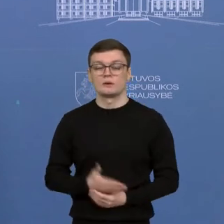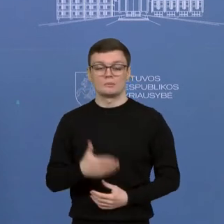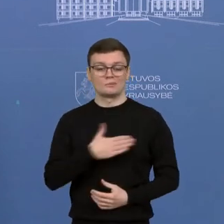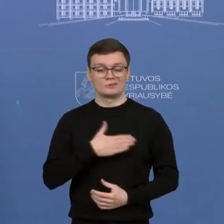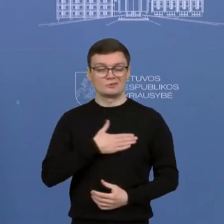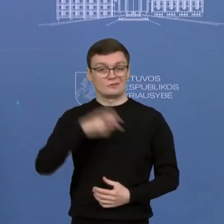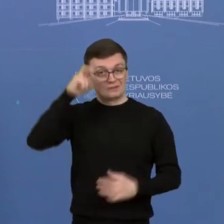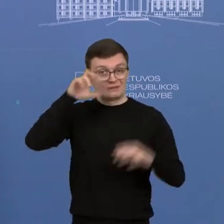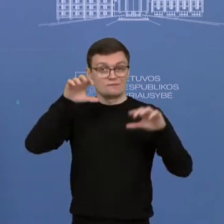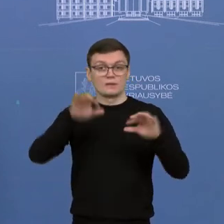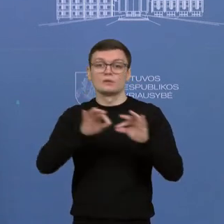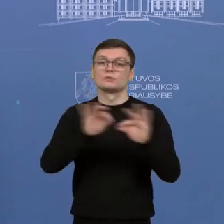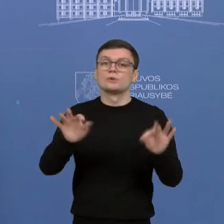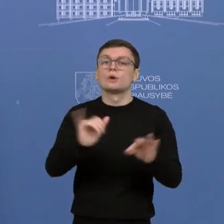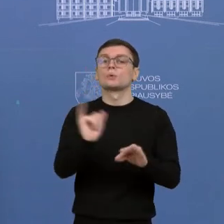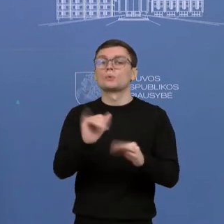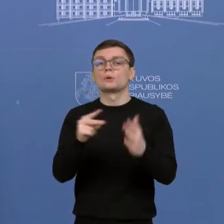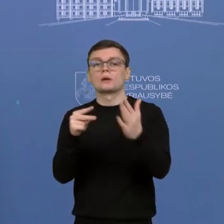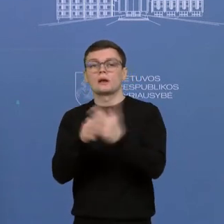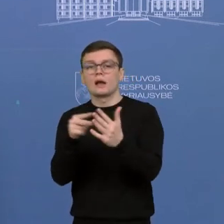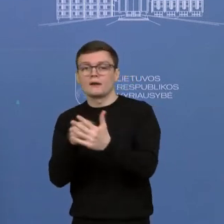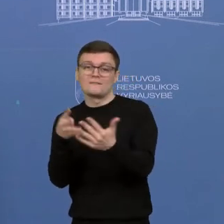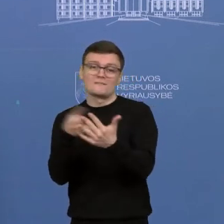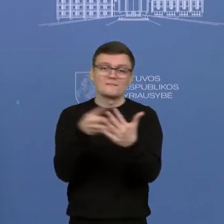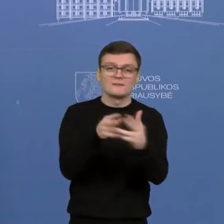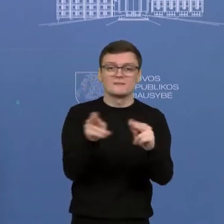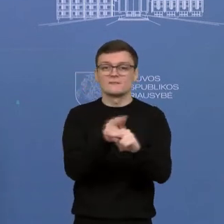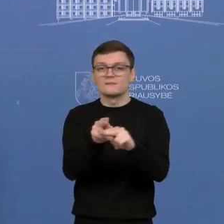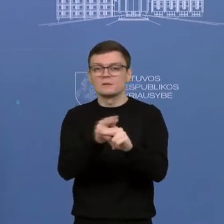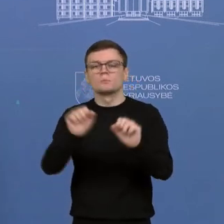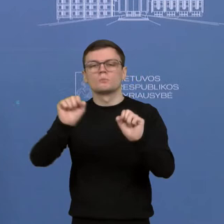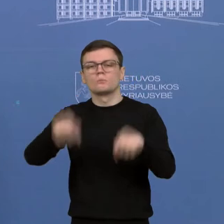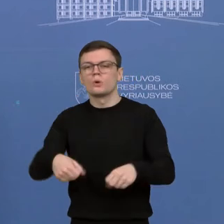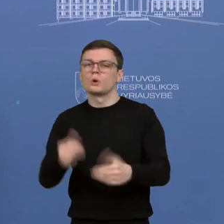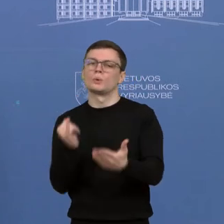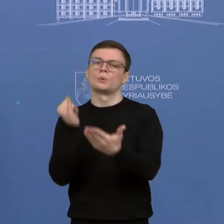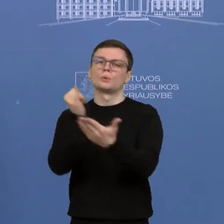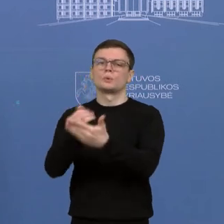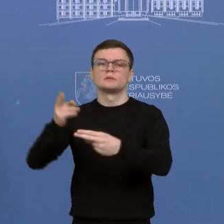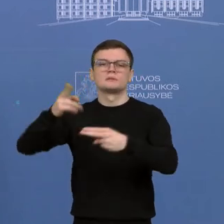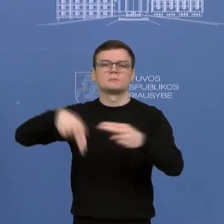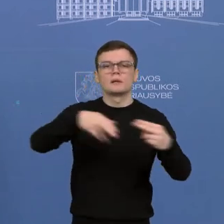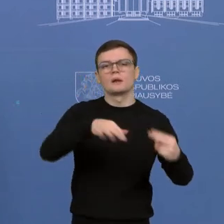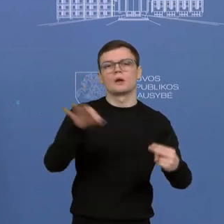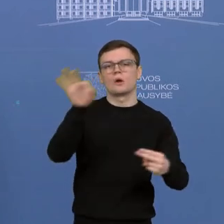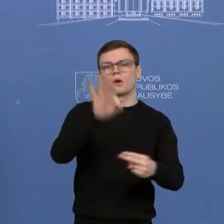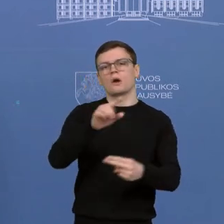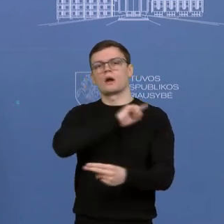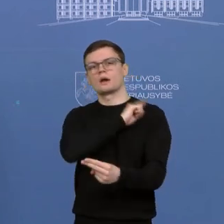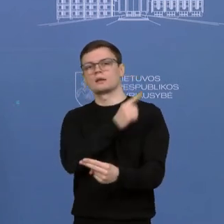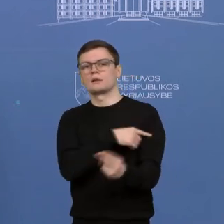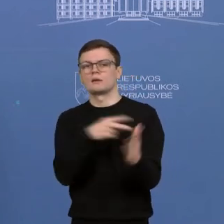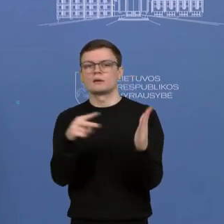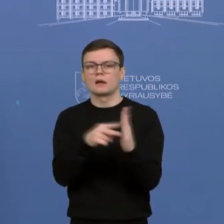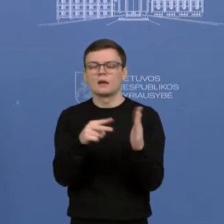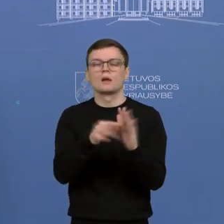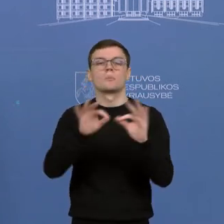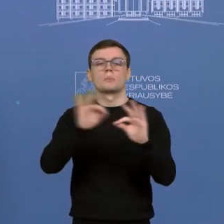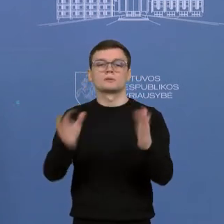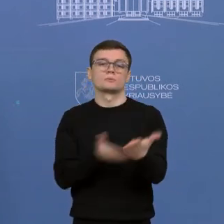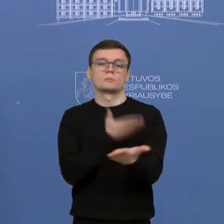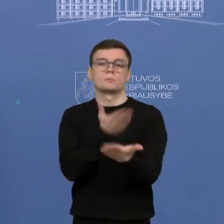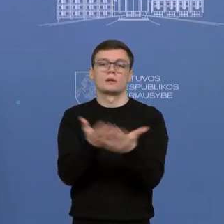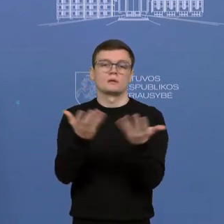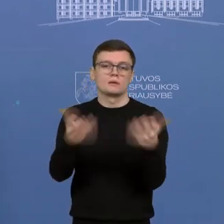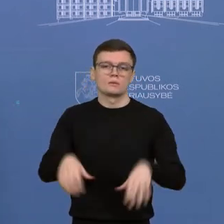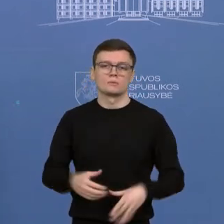siūlymai ten, kur kainos yra reguliuojamas, kur galima priimti subsidinius sprendimus, tarkim, dėl energijos kainų, ten yra pasiūlymai pateikti. Tuo